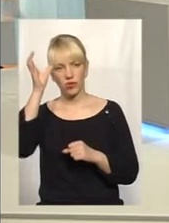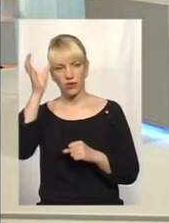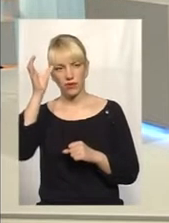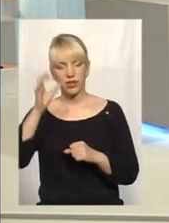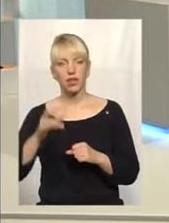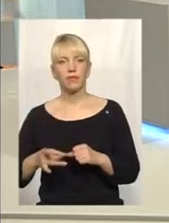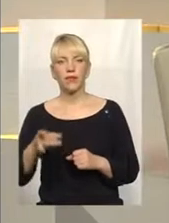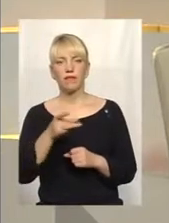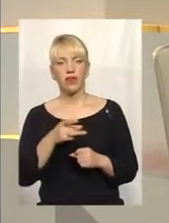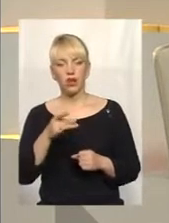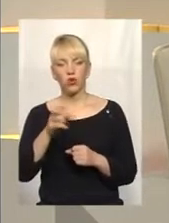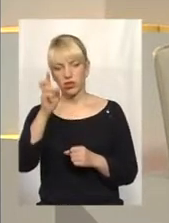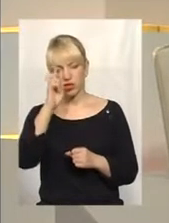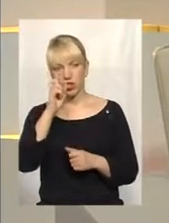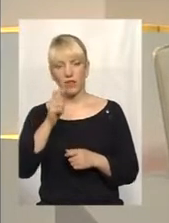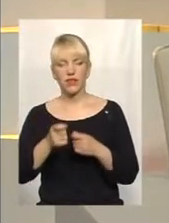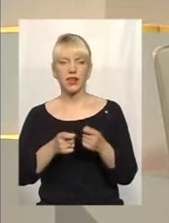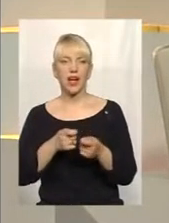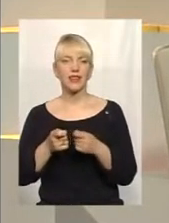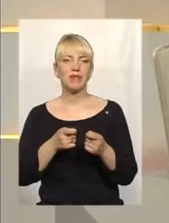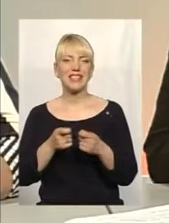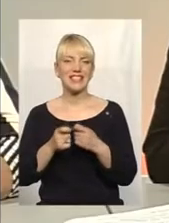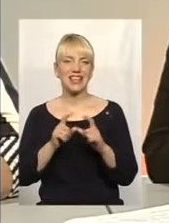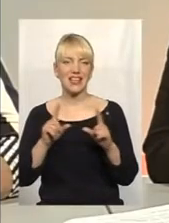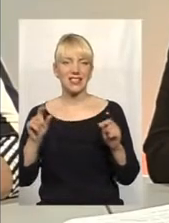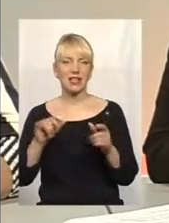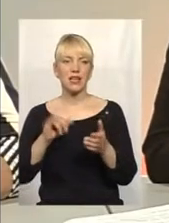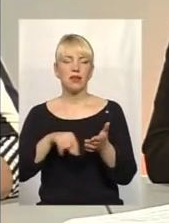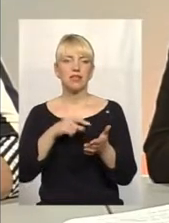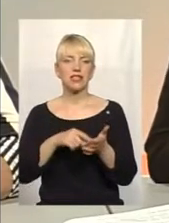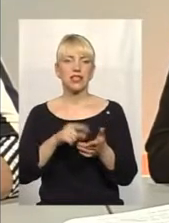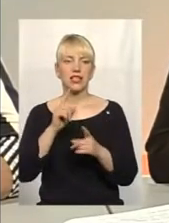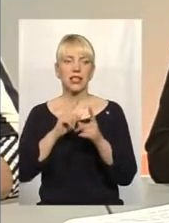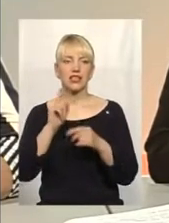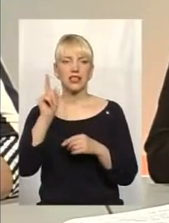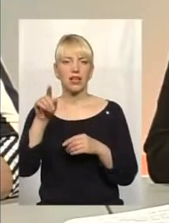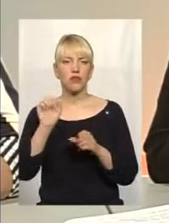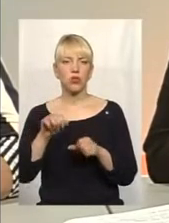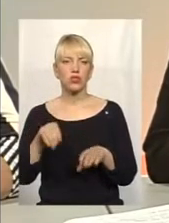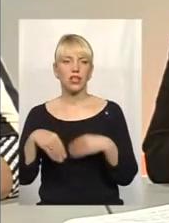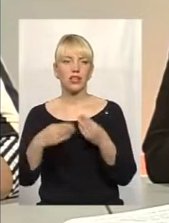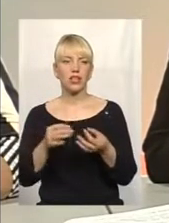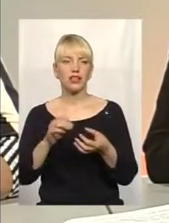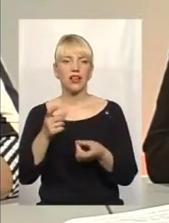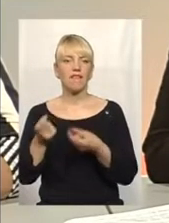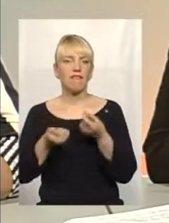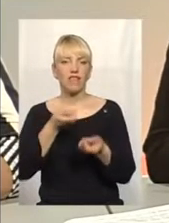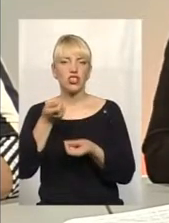в районних державних адміністраціях, міських рад, тобто на місцях. І вже там вони можуть надати вичерпну інформацію